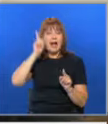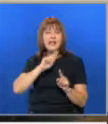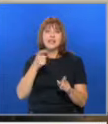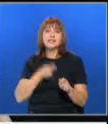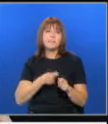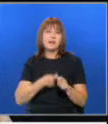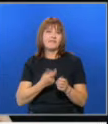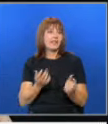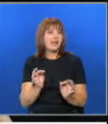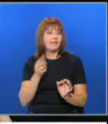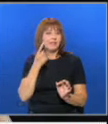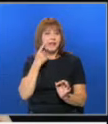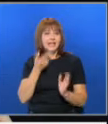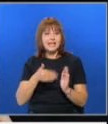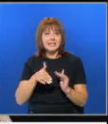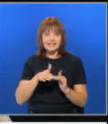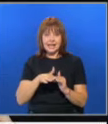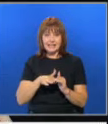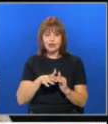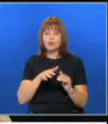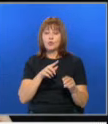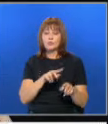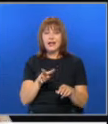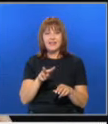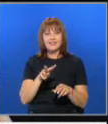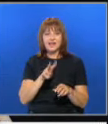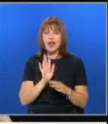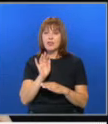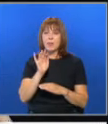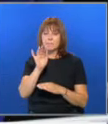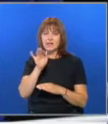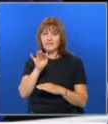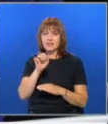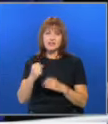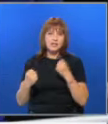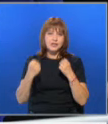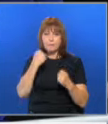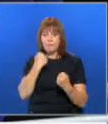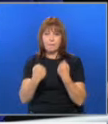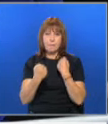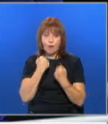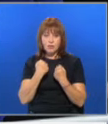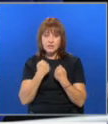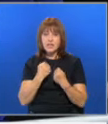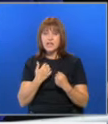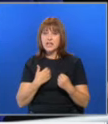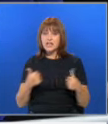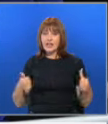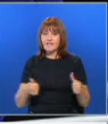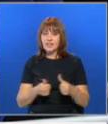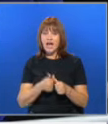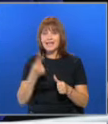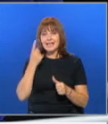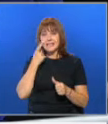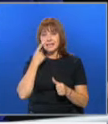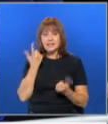правени такива тестове. След като Имане Халиф и Лин Кютинг напредват с бокса и достигат челни позиции на големи финали, те са тествани за